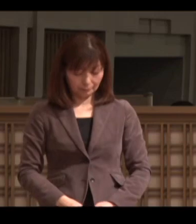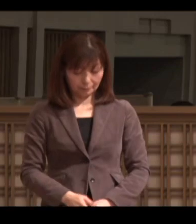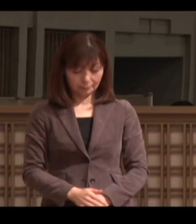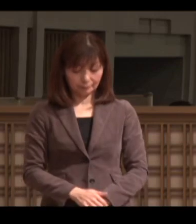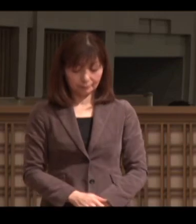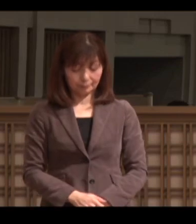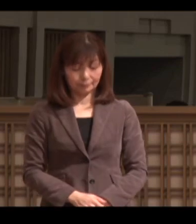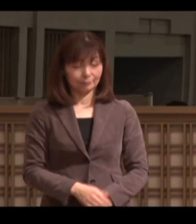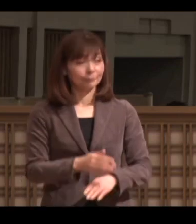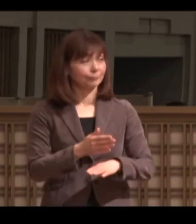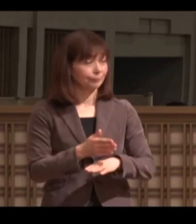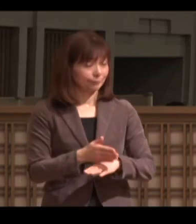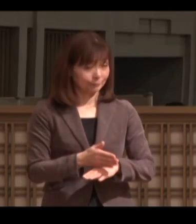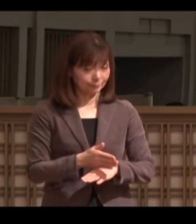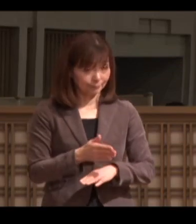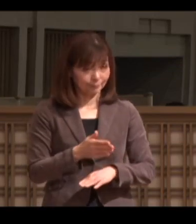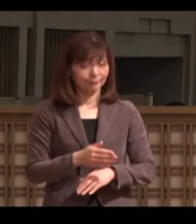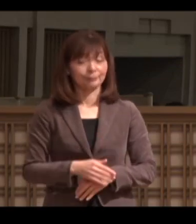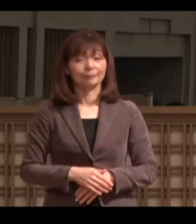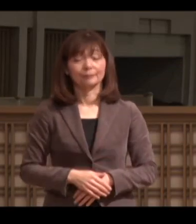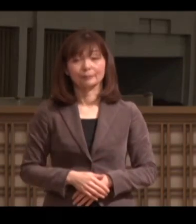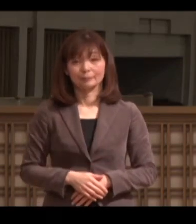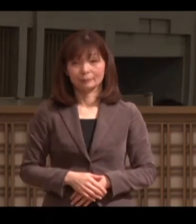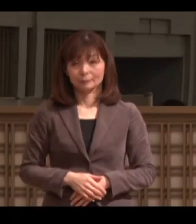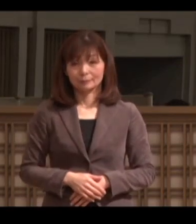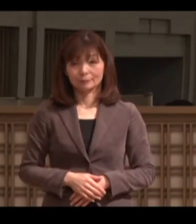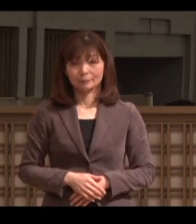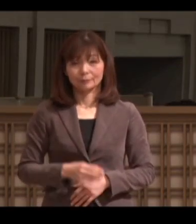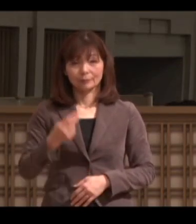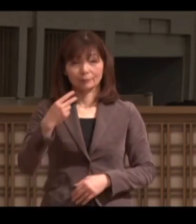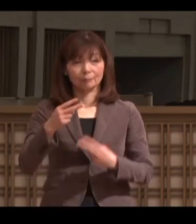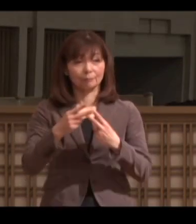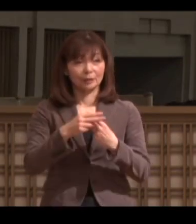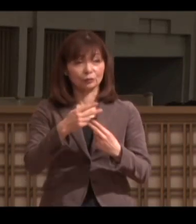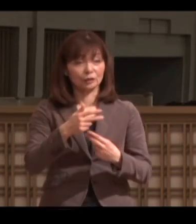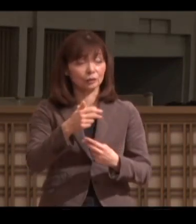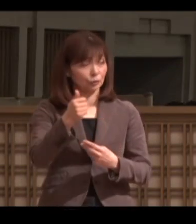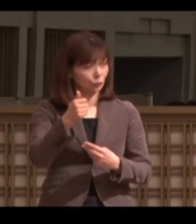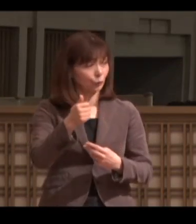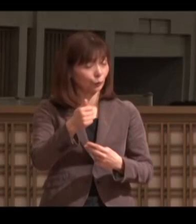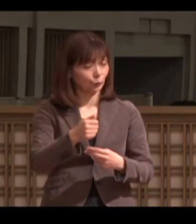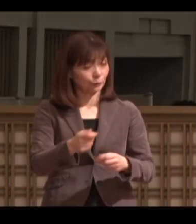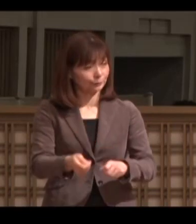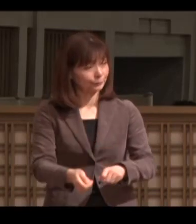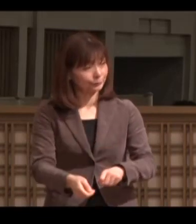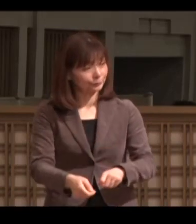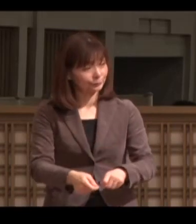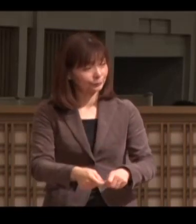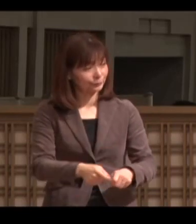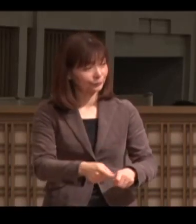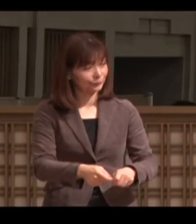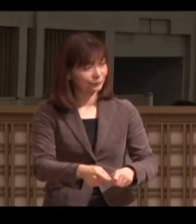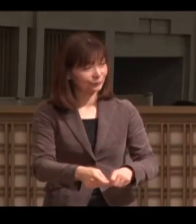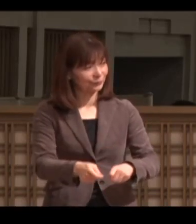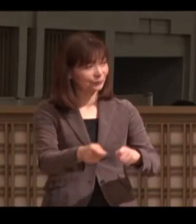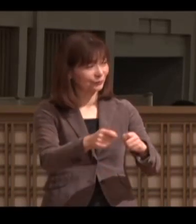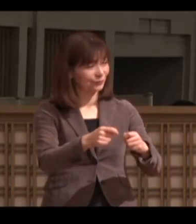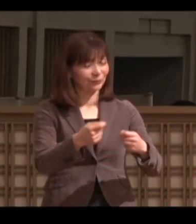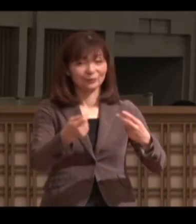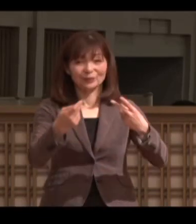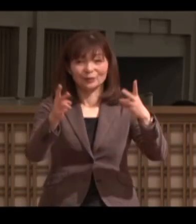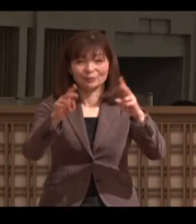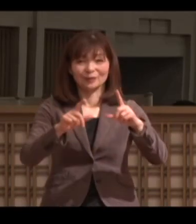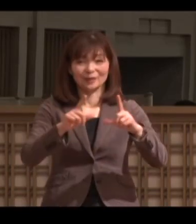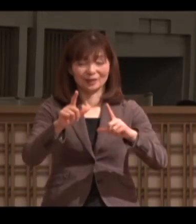くださいありがとうございますそれでは松井の布を取って広島型地域運営